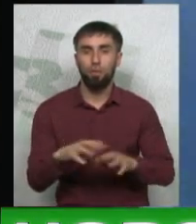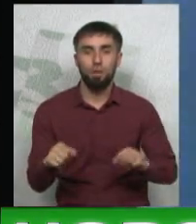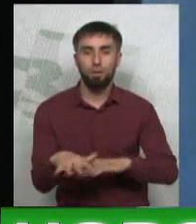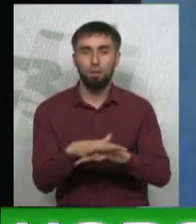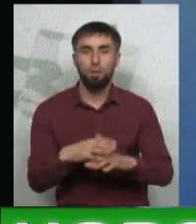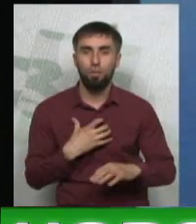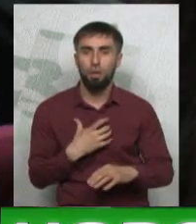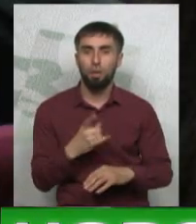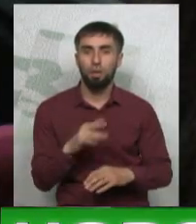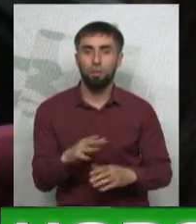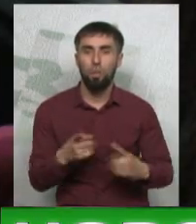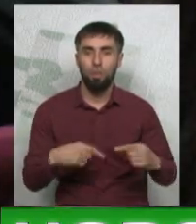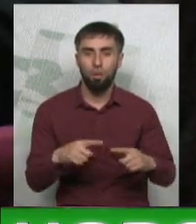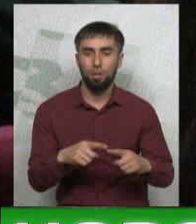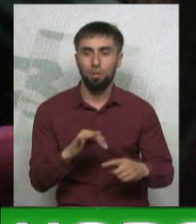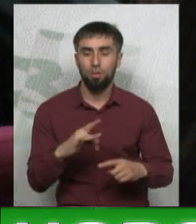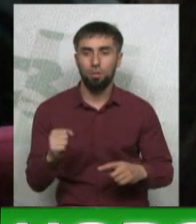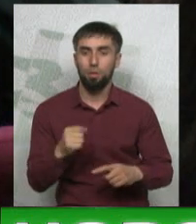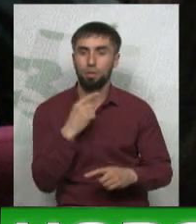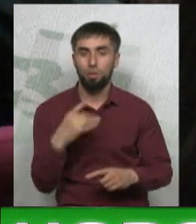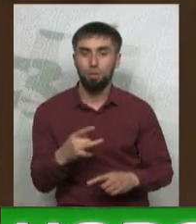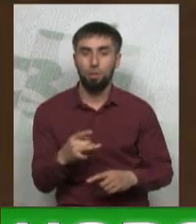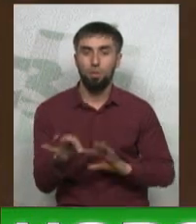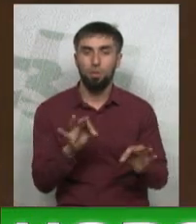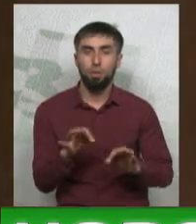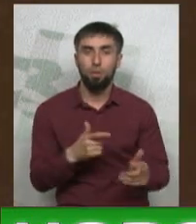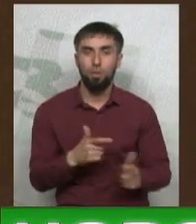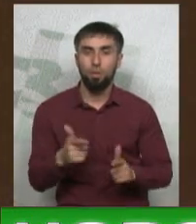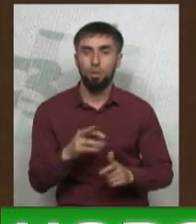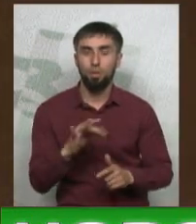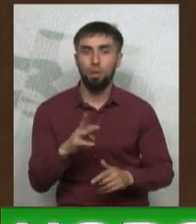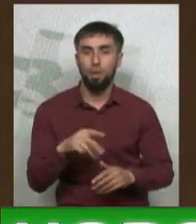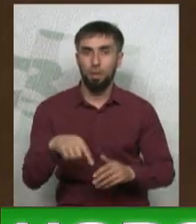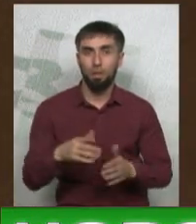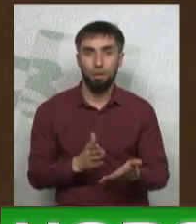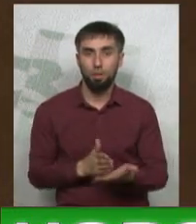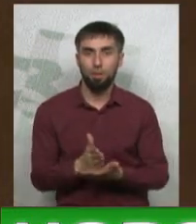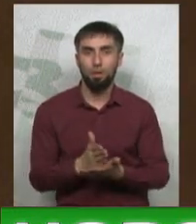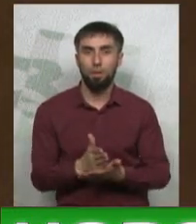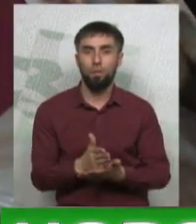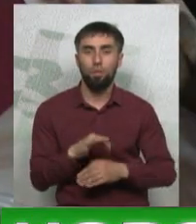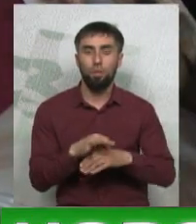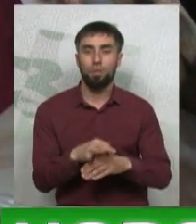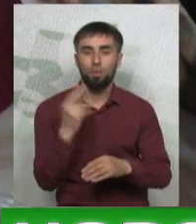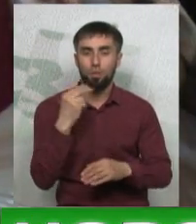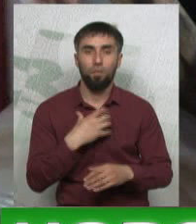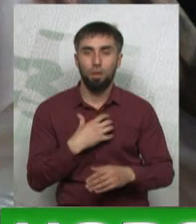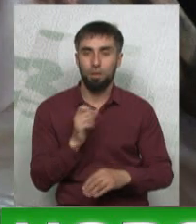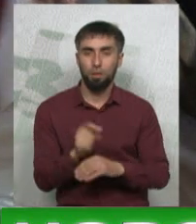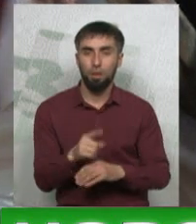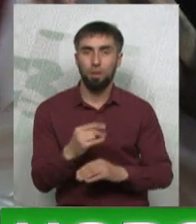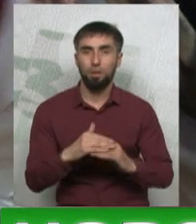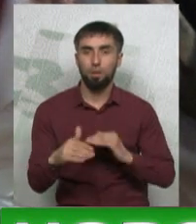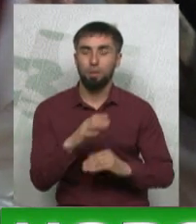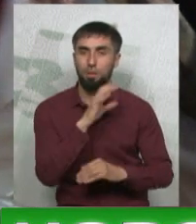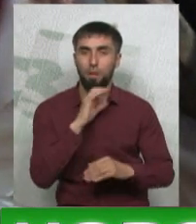населения – важный этап в организации инфраструктуры регионов. Отбор и подготовка кадров для этого направления входит в число приоритетных задач на